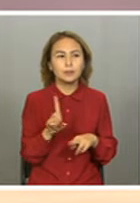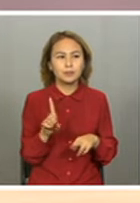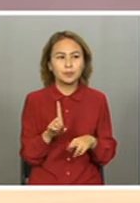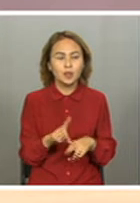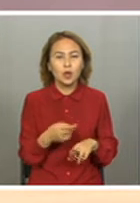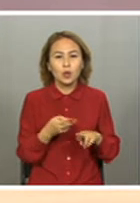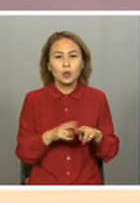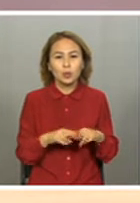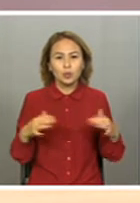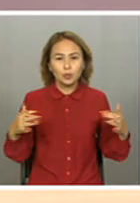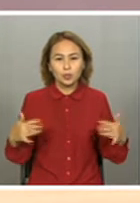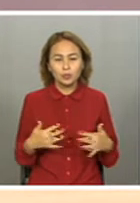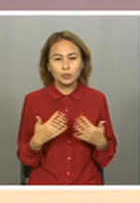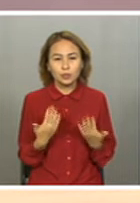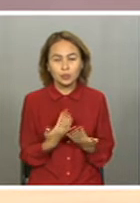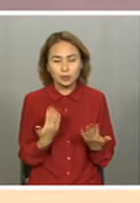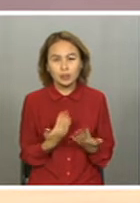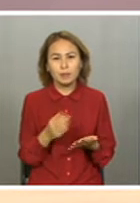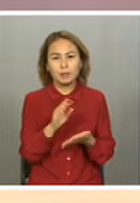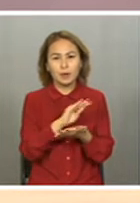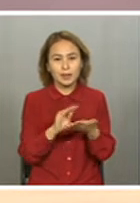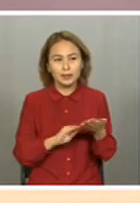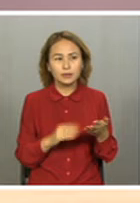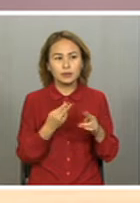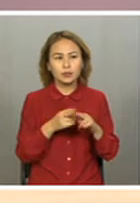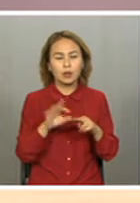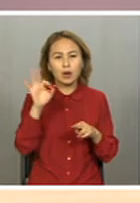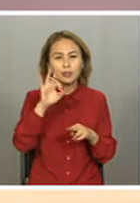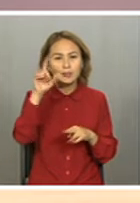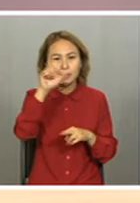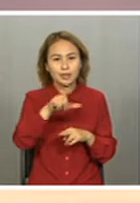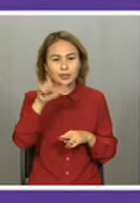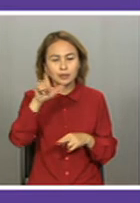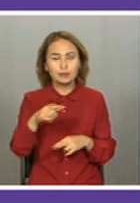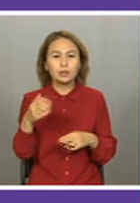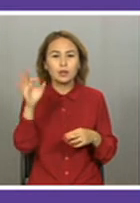Өмірбаян дегеніміз адамдардың өмірі туралы әңгіме.